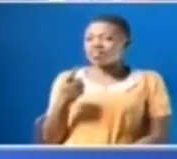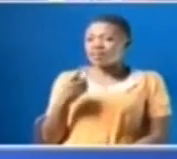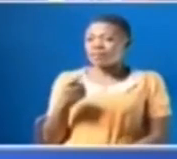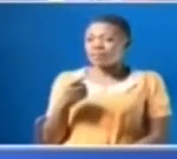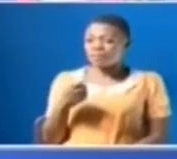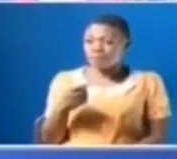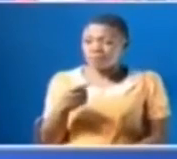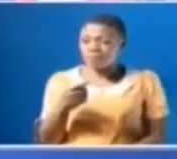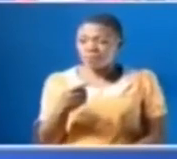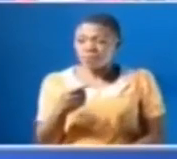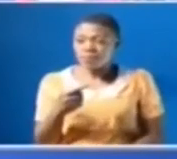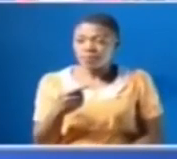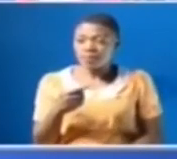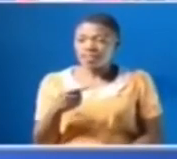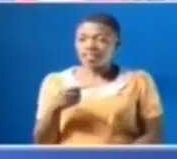amesema kwa lugha ya kimombo